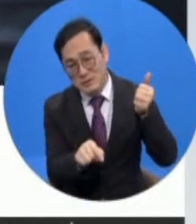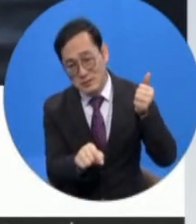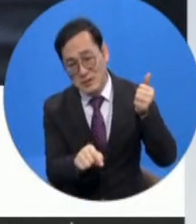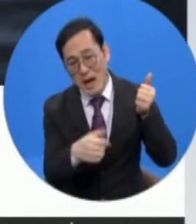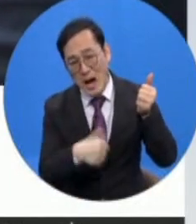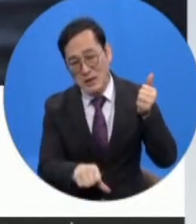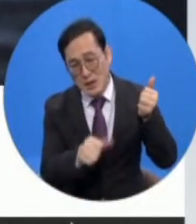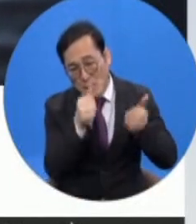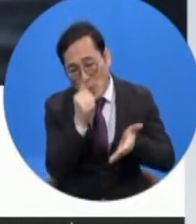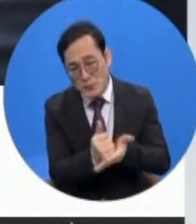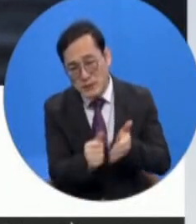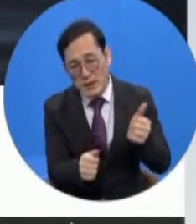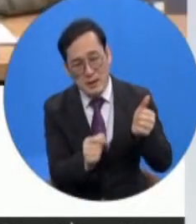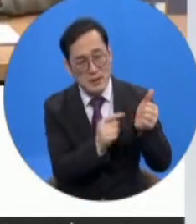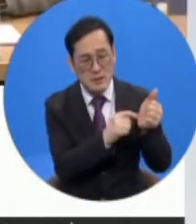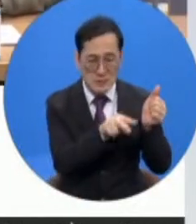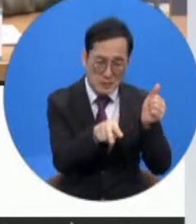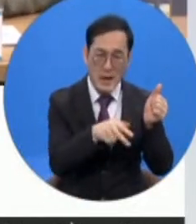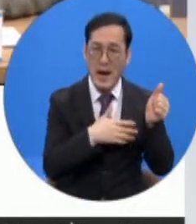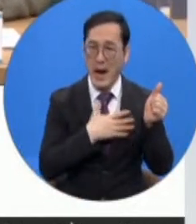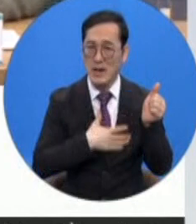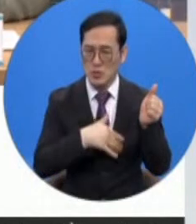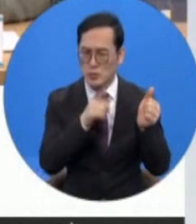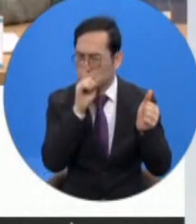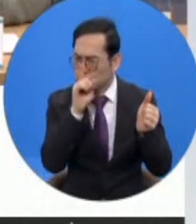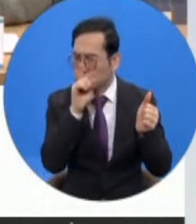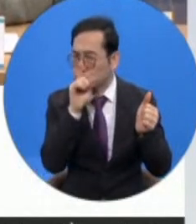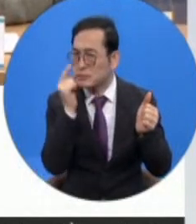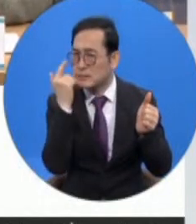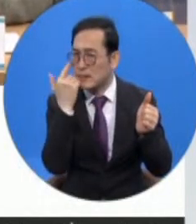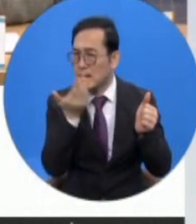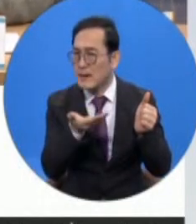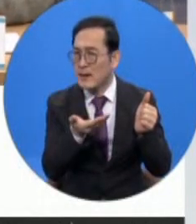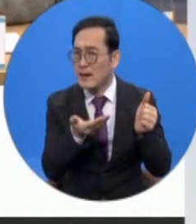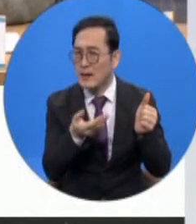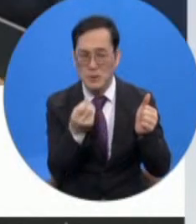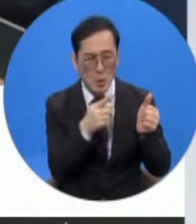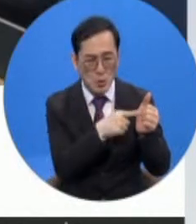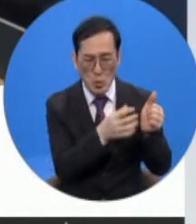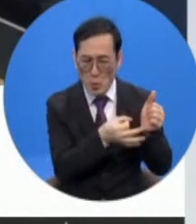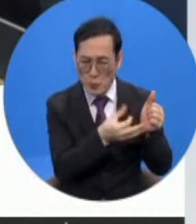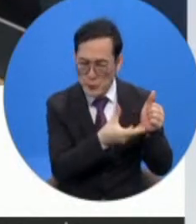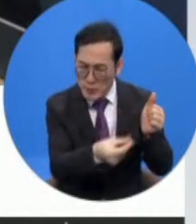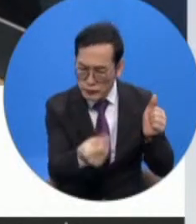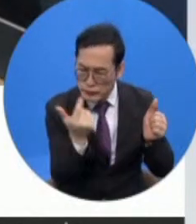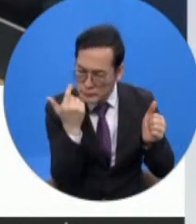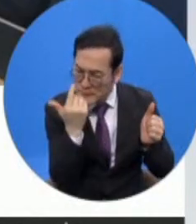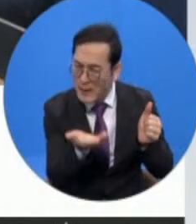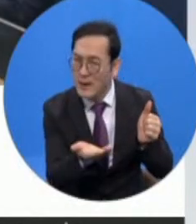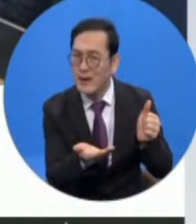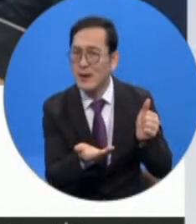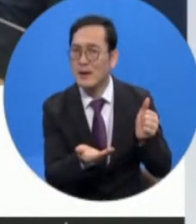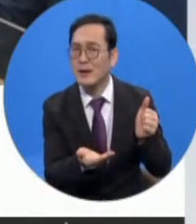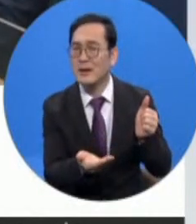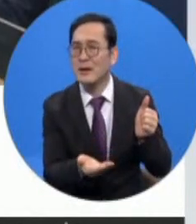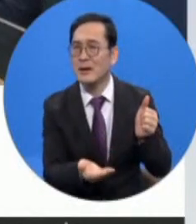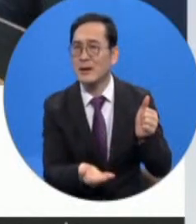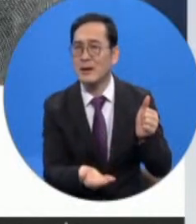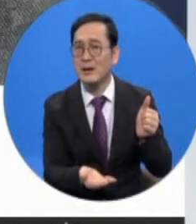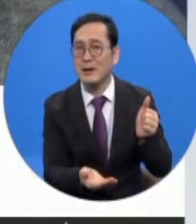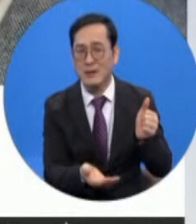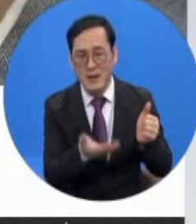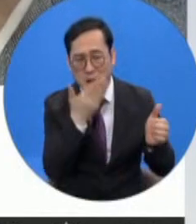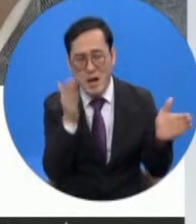행위를 이재명 후보가 알고 있었거나 아니면 이재명 후보의 경제적인 영향력 범위에 함께 놓여져 있었다면 이번